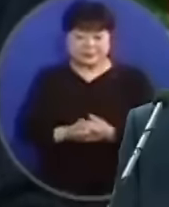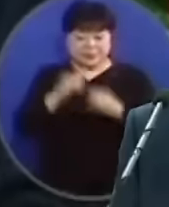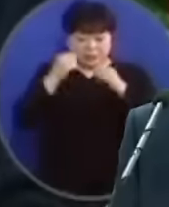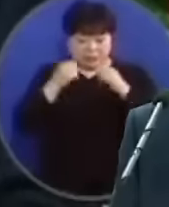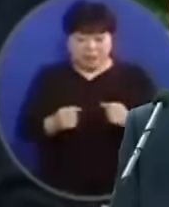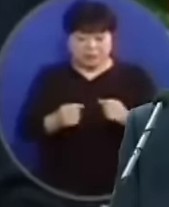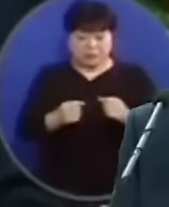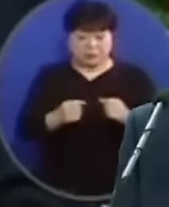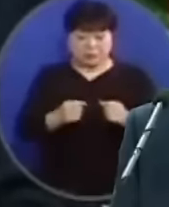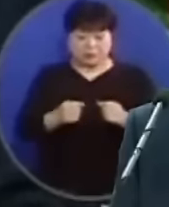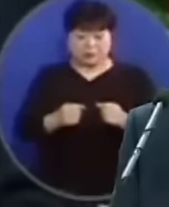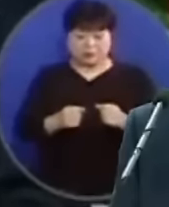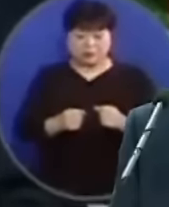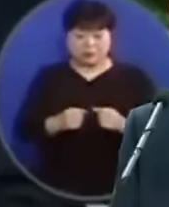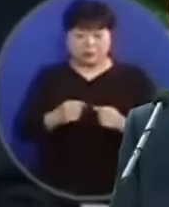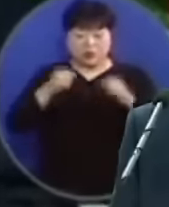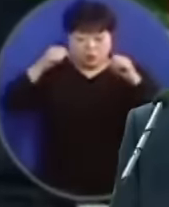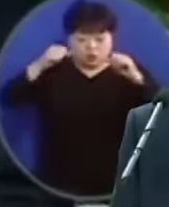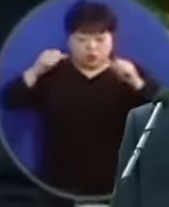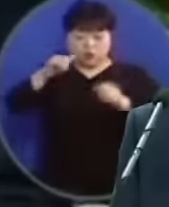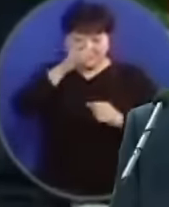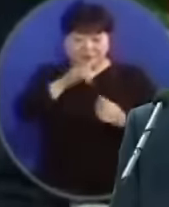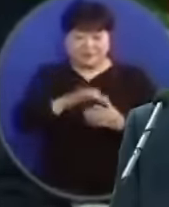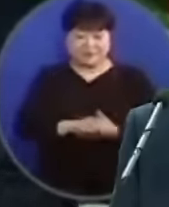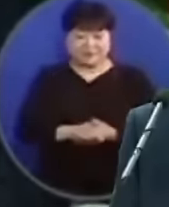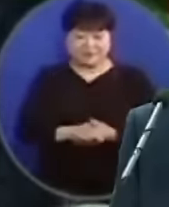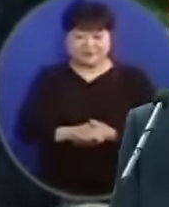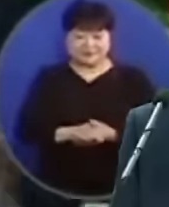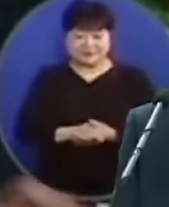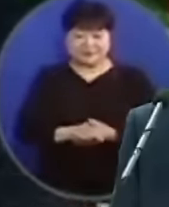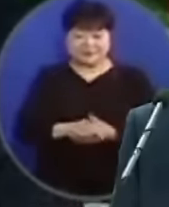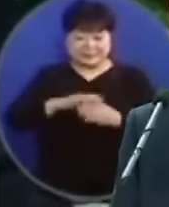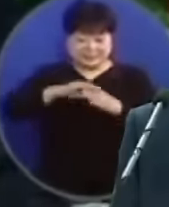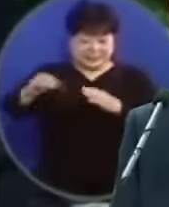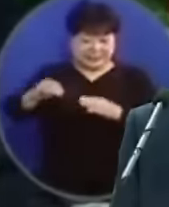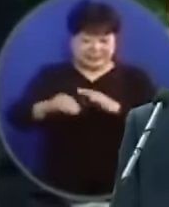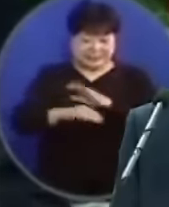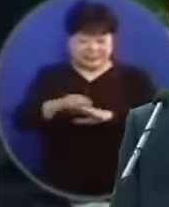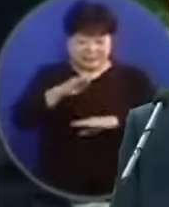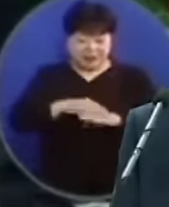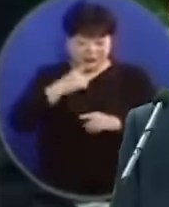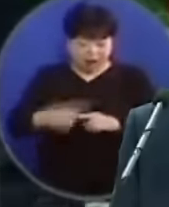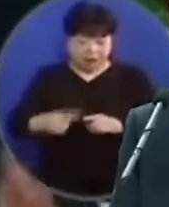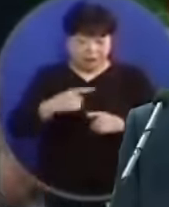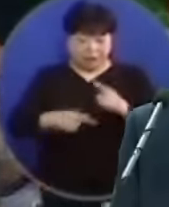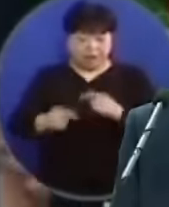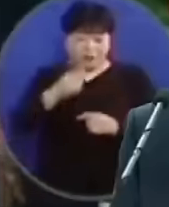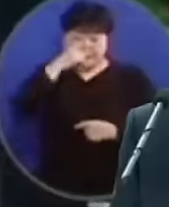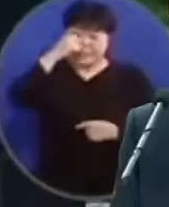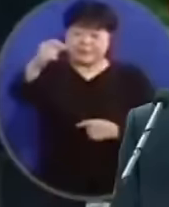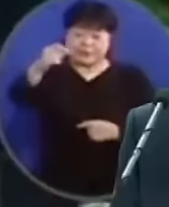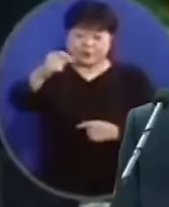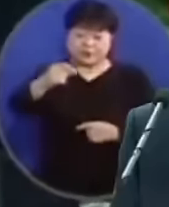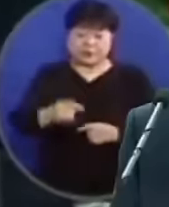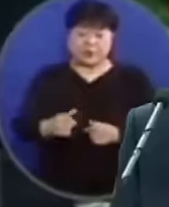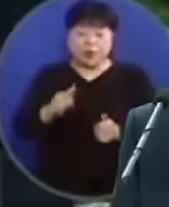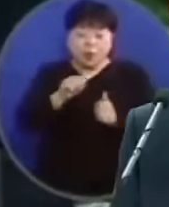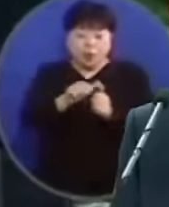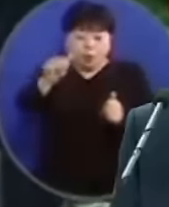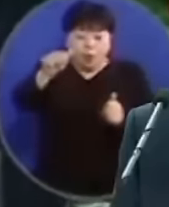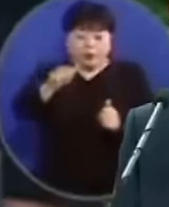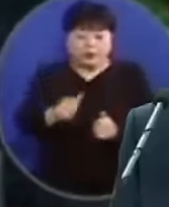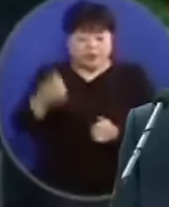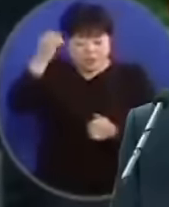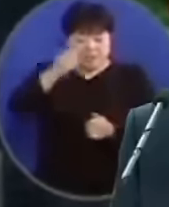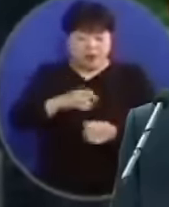살았고 운동력이 있어 좌우의 날선 검보다 예리하여 혼과 영과 및 관절과